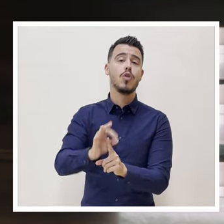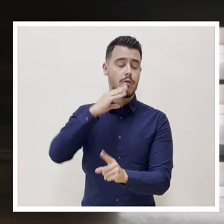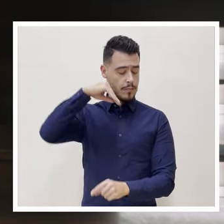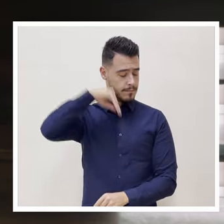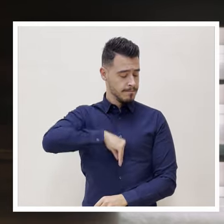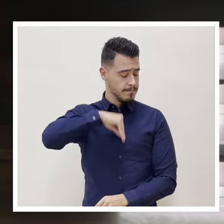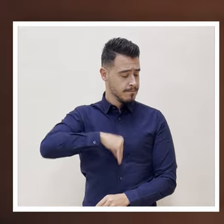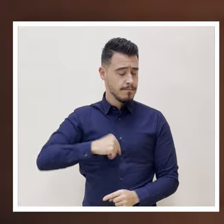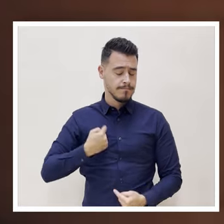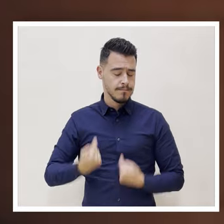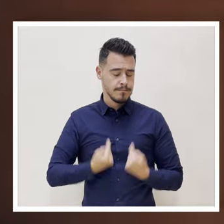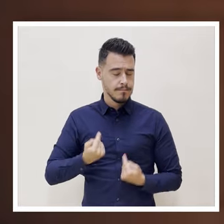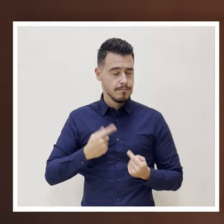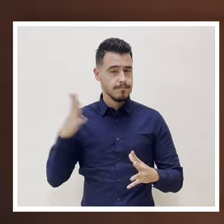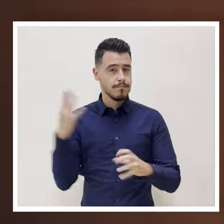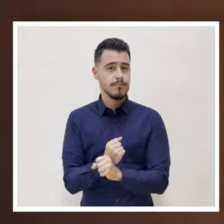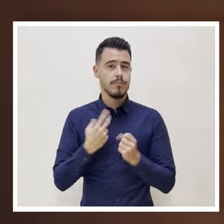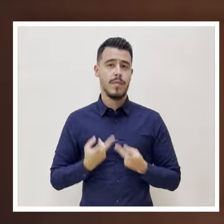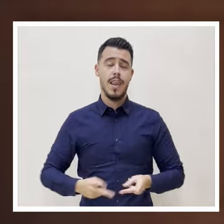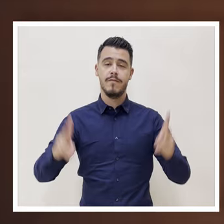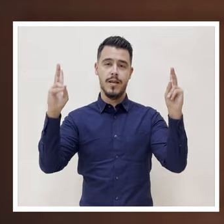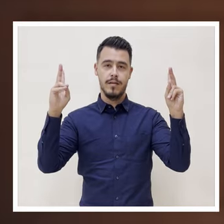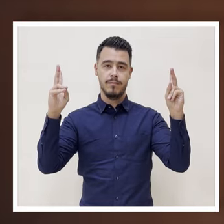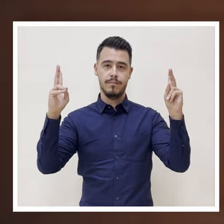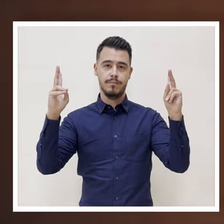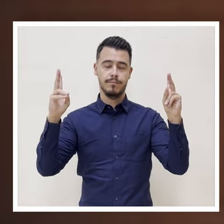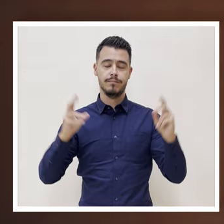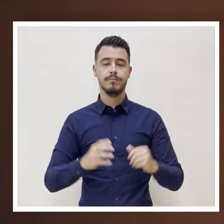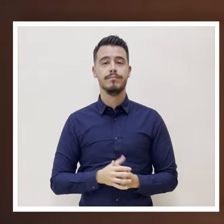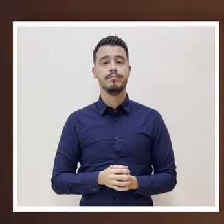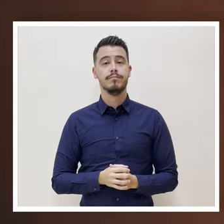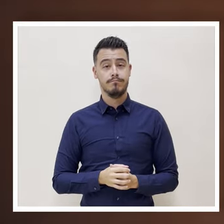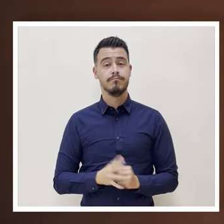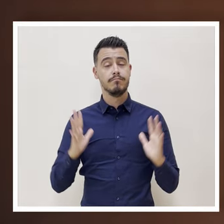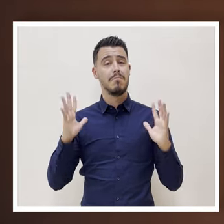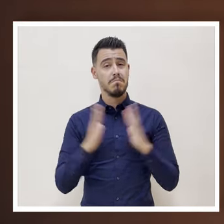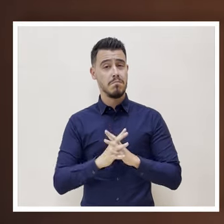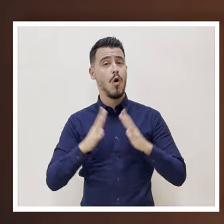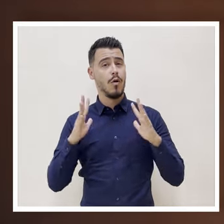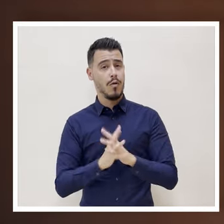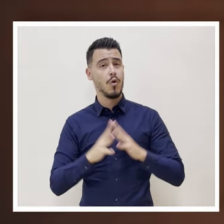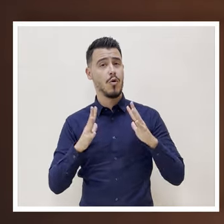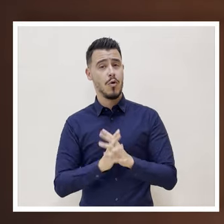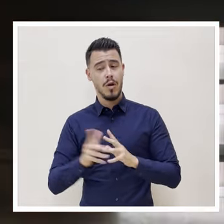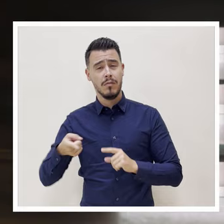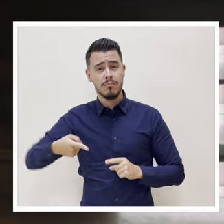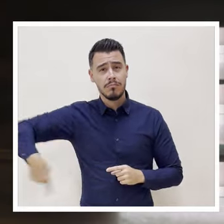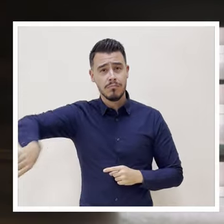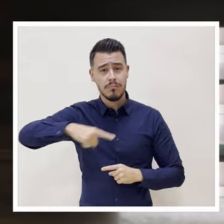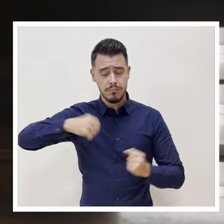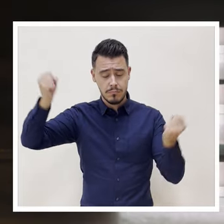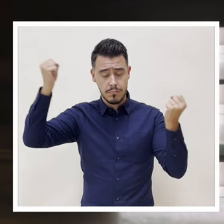θυσία, προκειμένου να κατακτήσουν την εσωτερική ελευθερία τους. Έτσι, αν